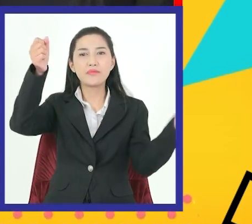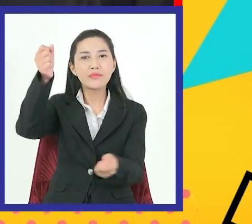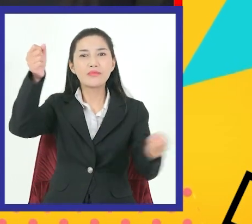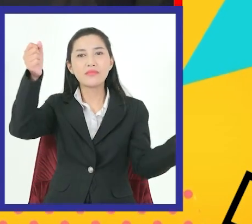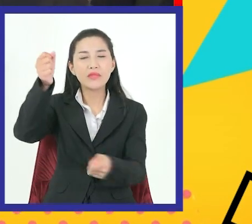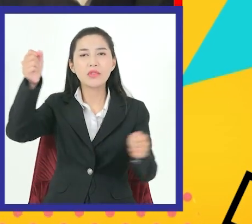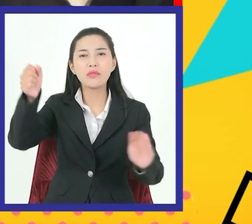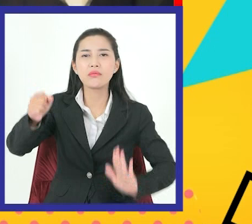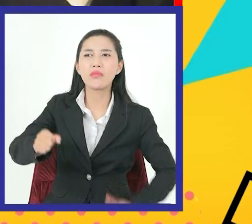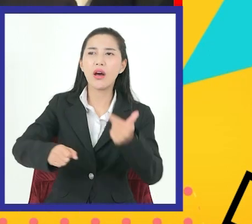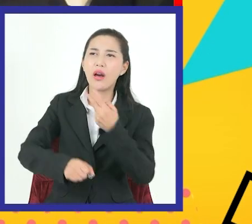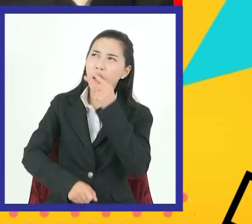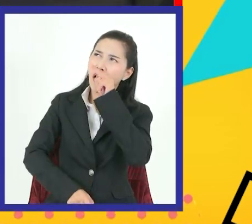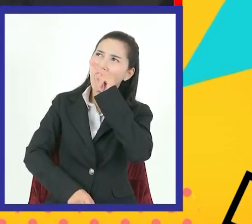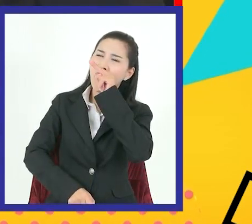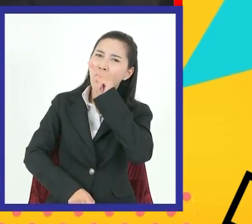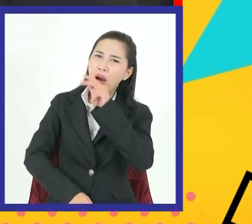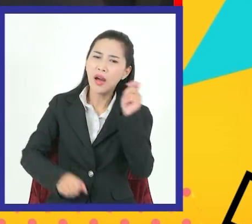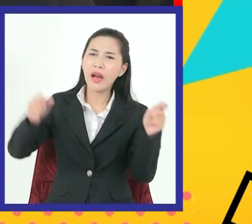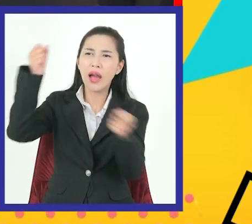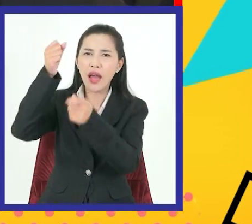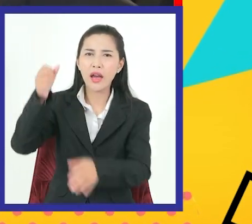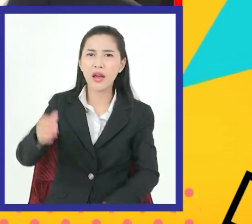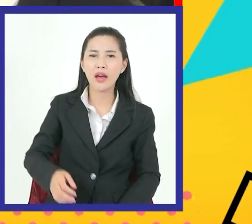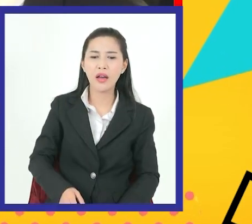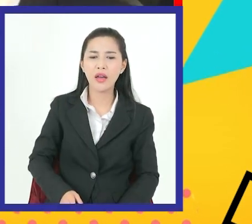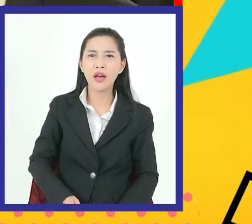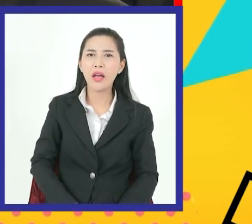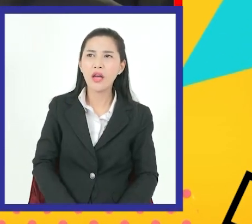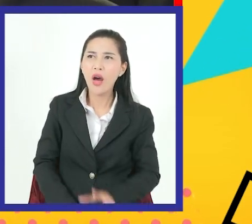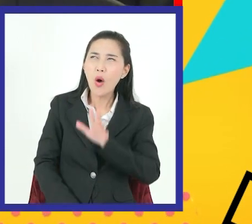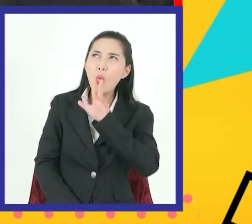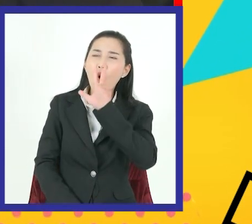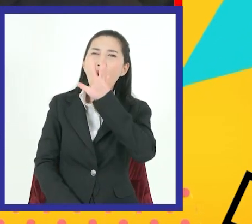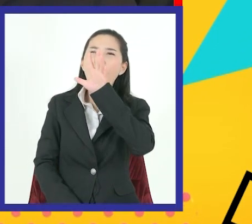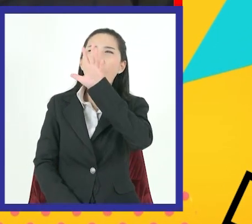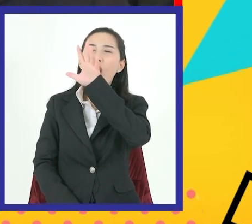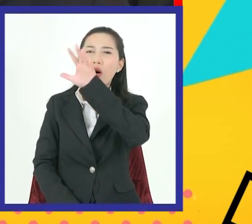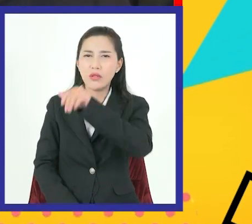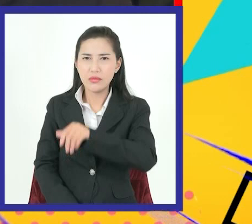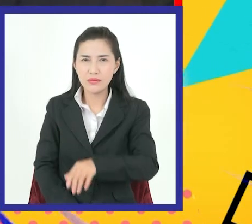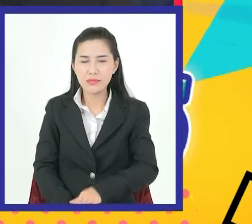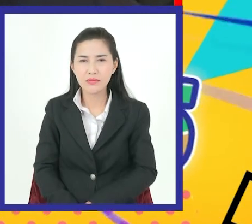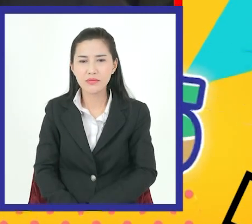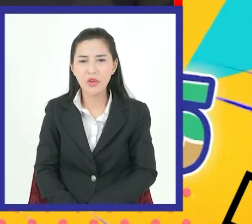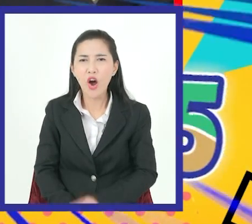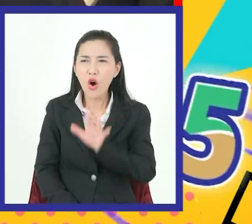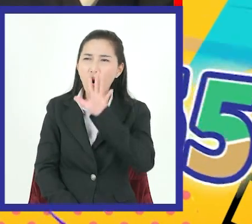มันอยู่ข้างล่างพระงั้ไปตีระฆังเงิงหมาไม่แงนคือไปเห็นร้องโอ้โห